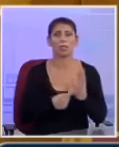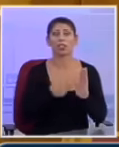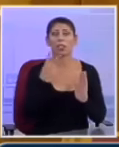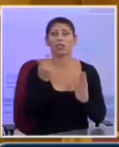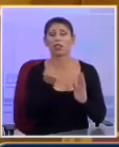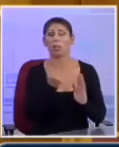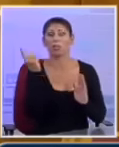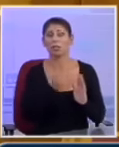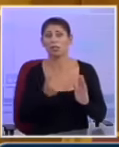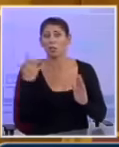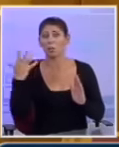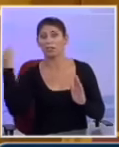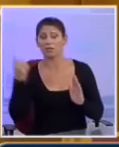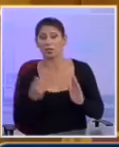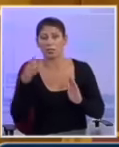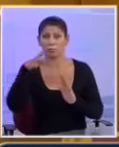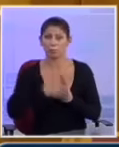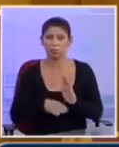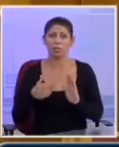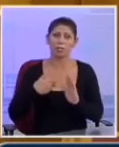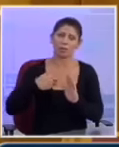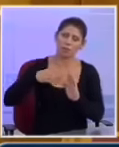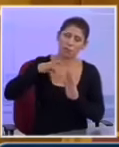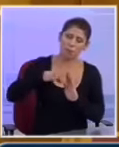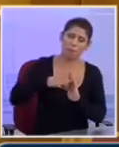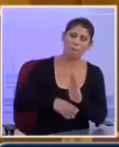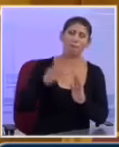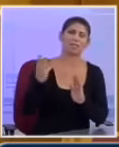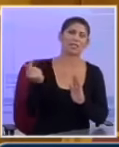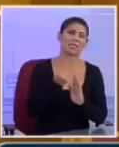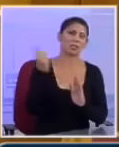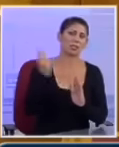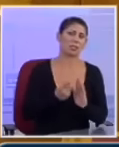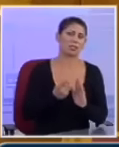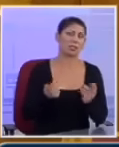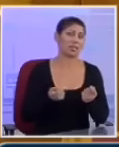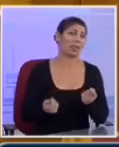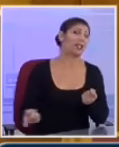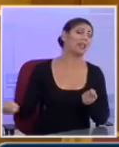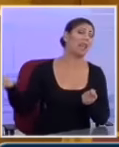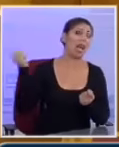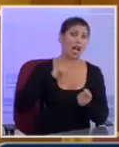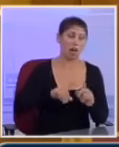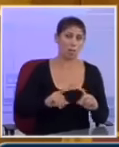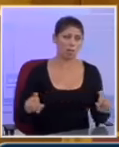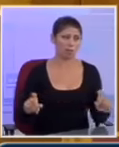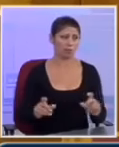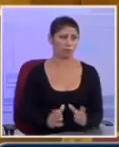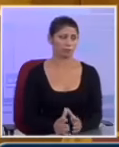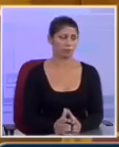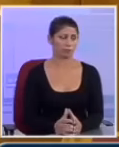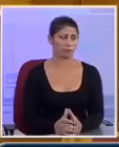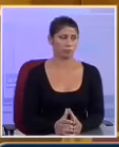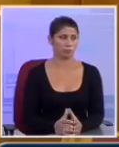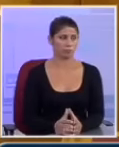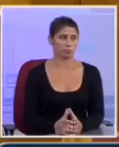5 στις δημοσκοπήσεις και έτσι πέσαμε στο 3,5. Και κάνατε και κάτι άλλο. Κύριε Λεβέντη, παρακαλώ,